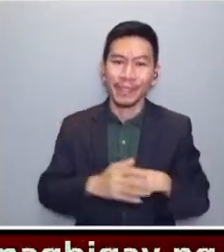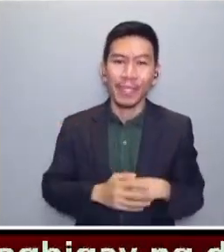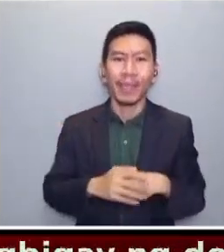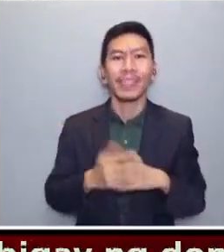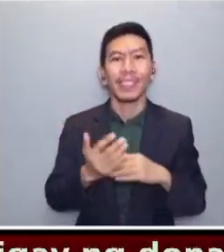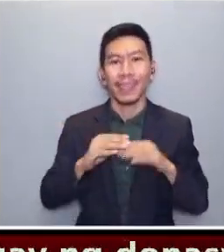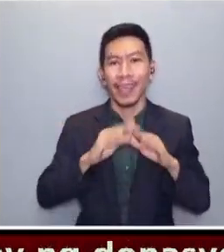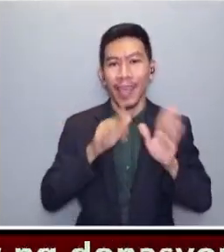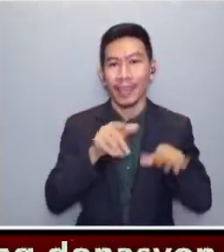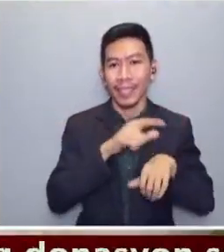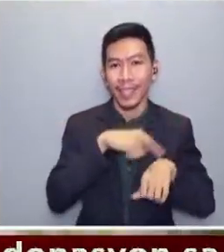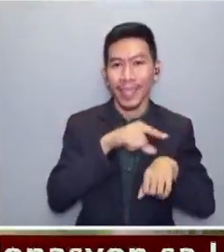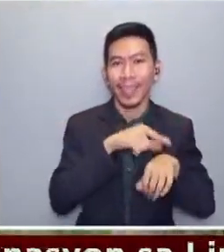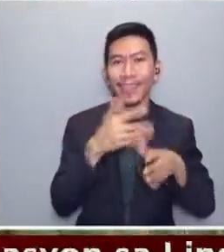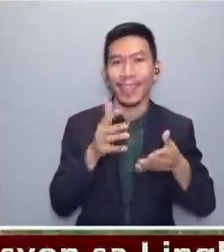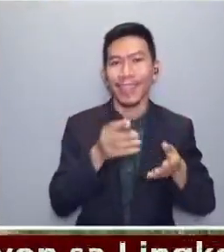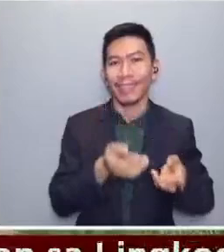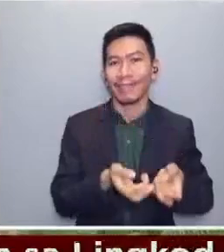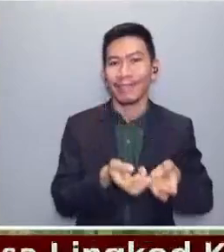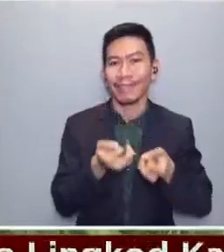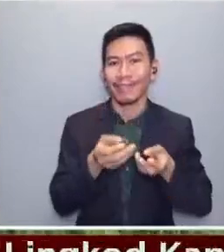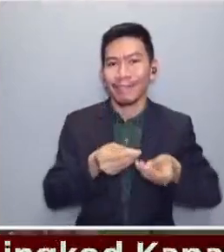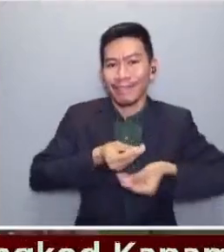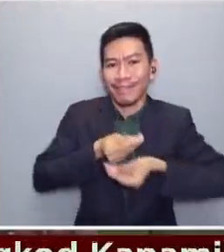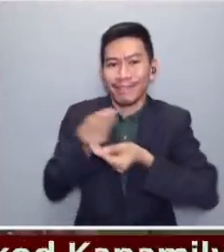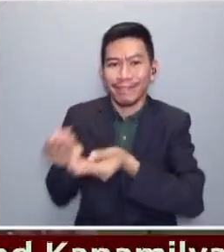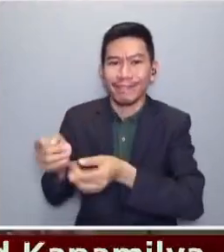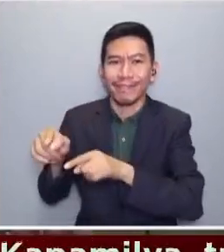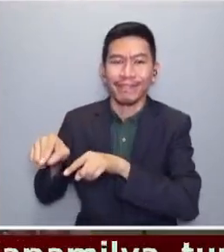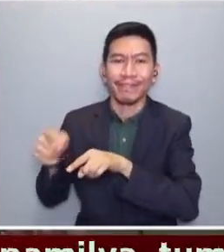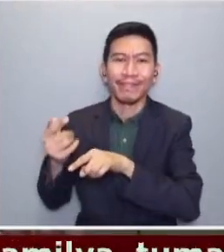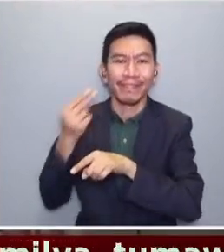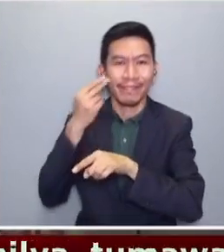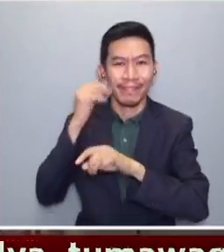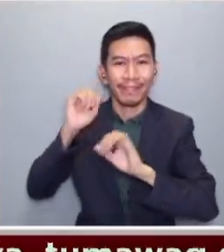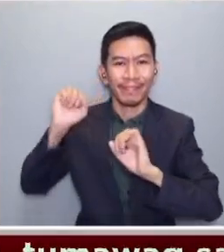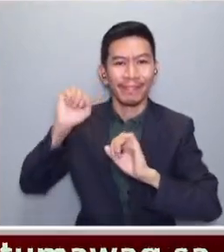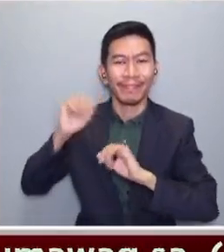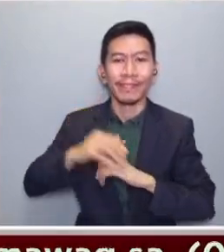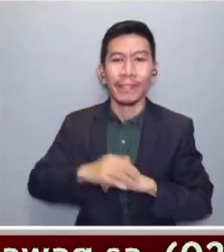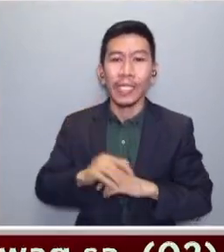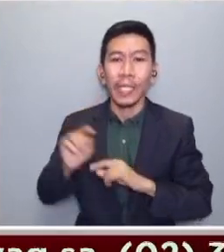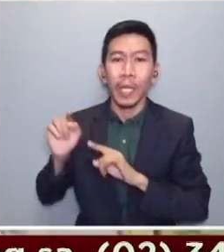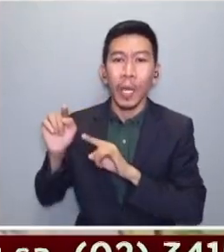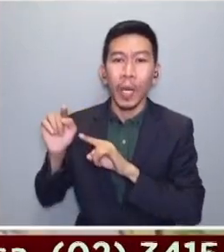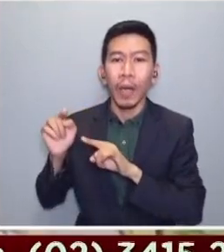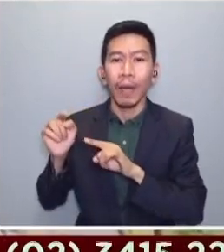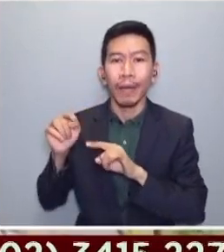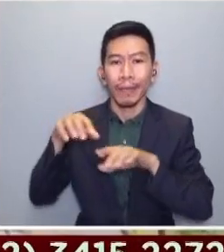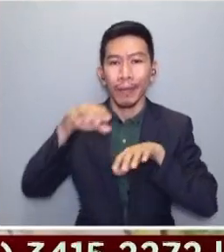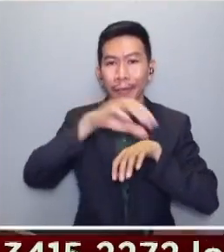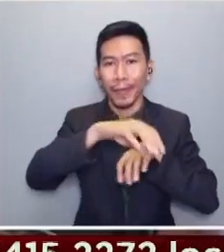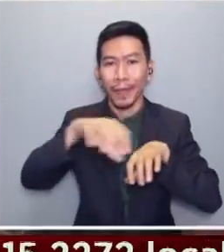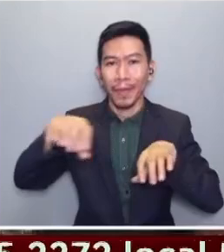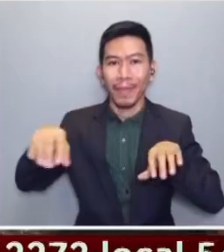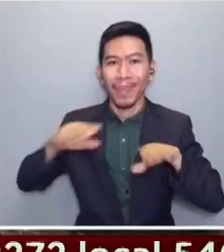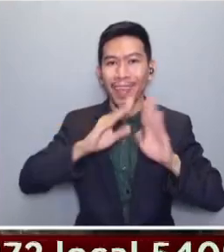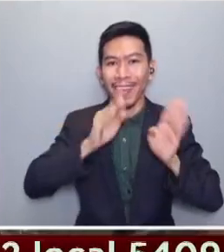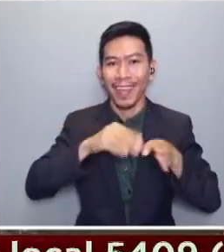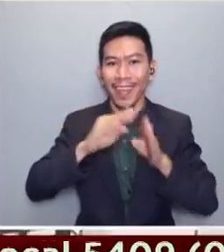Heidelin. Patuloy naman ang construction ng magkakatabing bahay ni Nesty, Carlo at Yumir. Labis